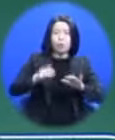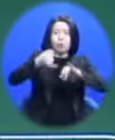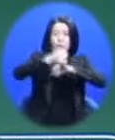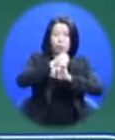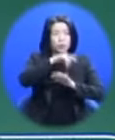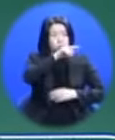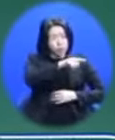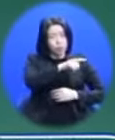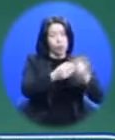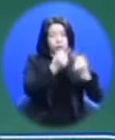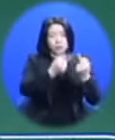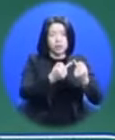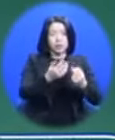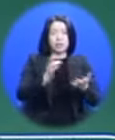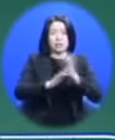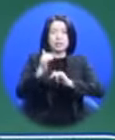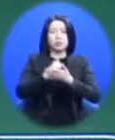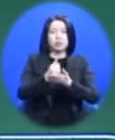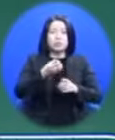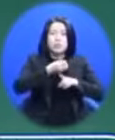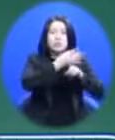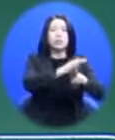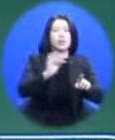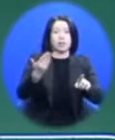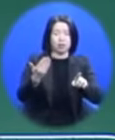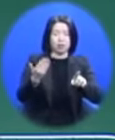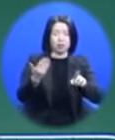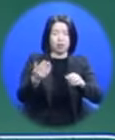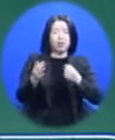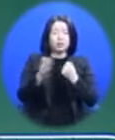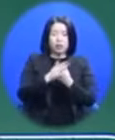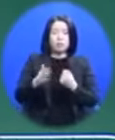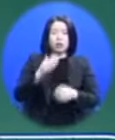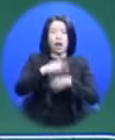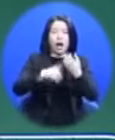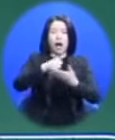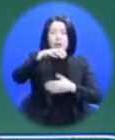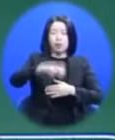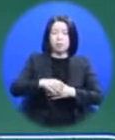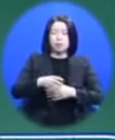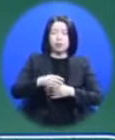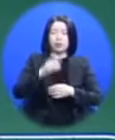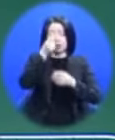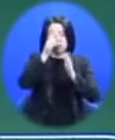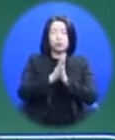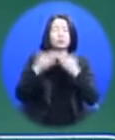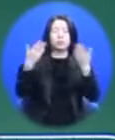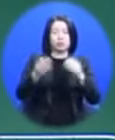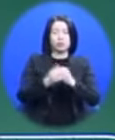저 형제에게 예수님을 전해야 한다. 그래서 제가 하나님 앞에 기도를 했습니다. 주님,